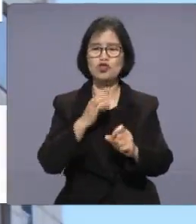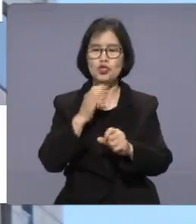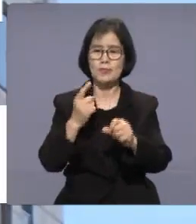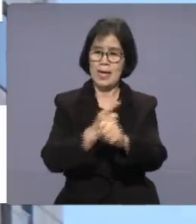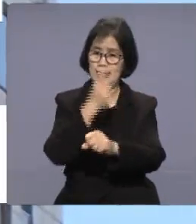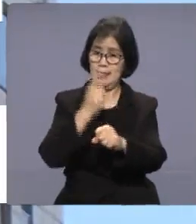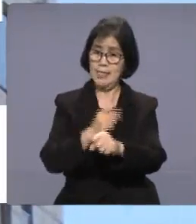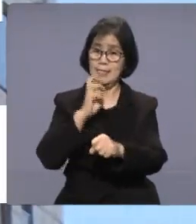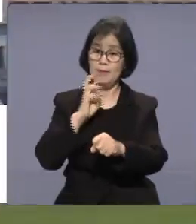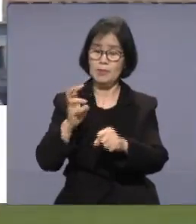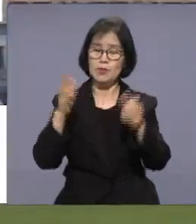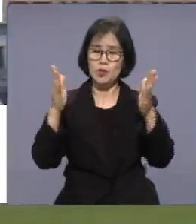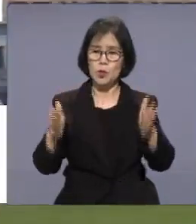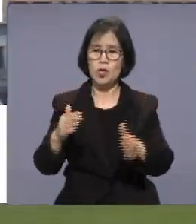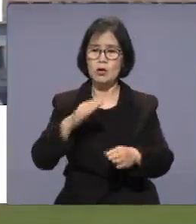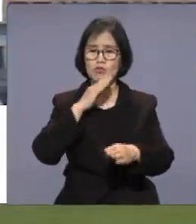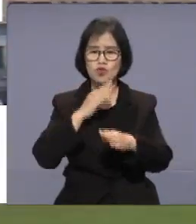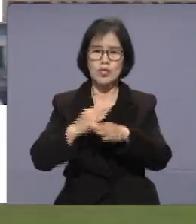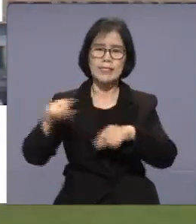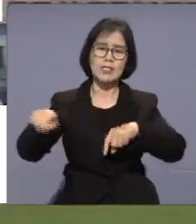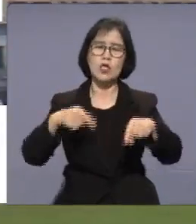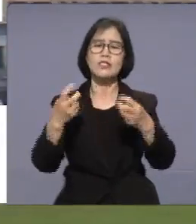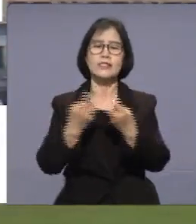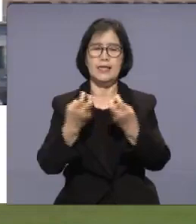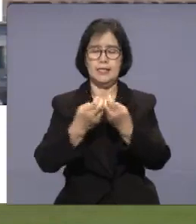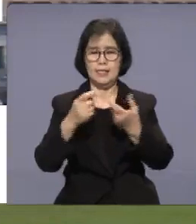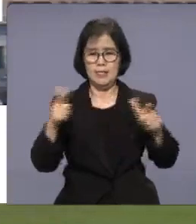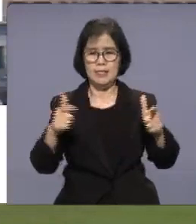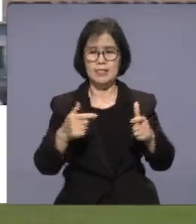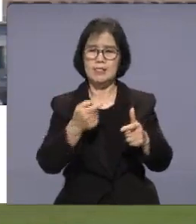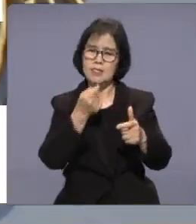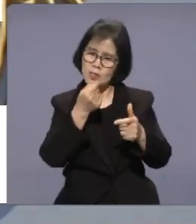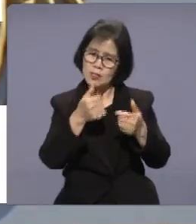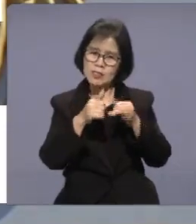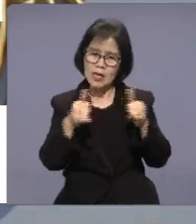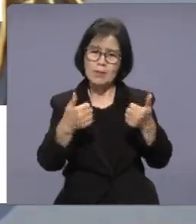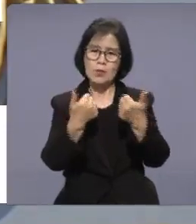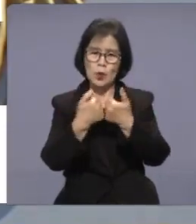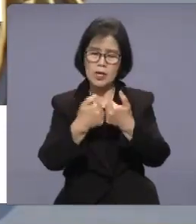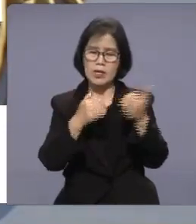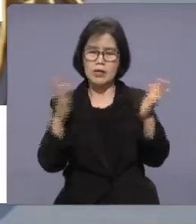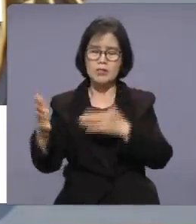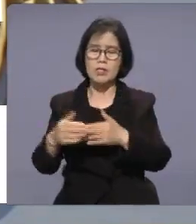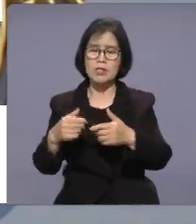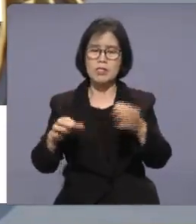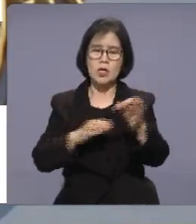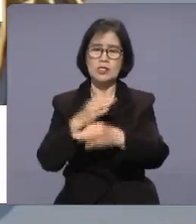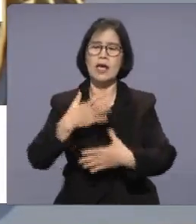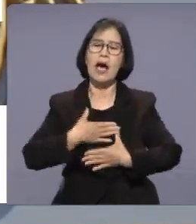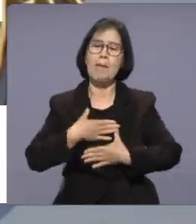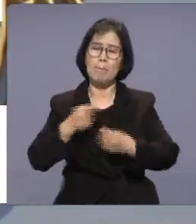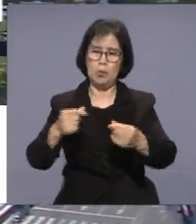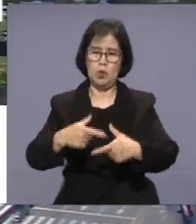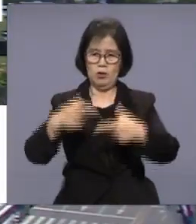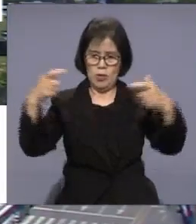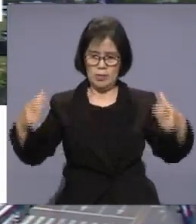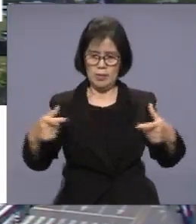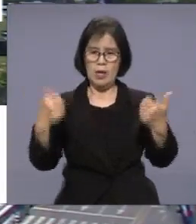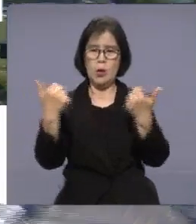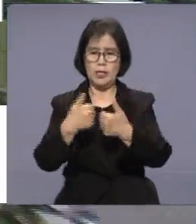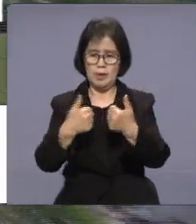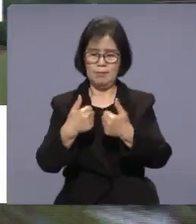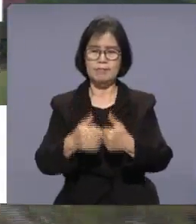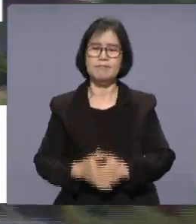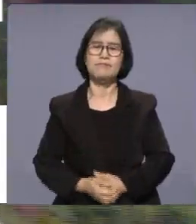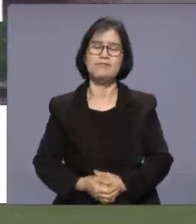시간 동안 대북 정책 등을 의제로 한 소인수 회담과 경제 안보 이슈 등을 논의하는 확대 회담을